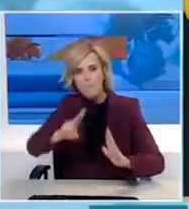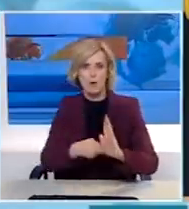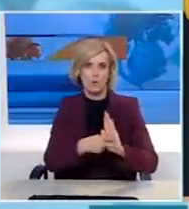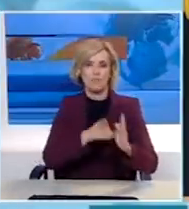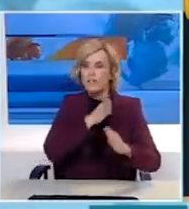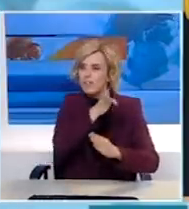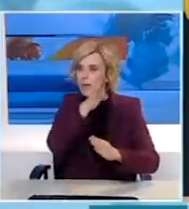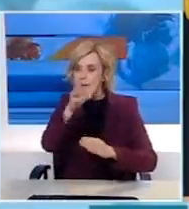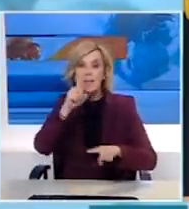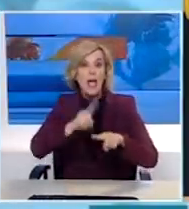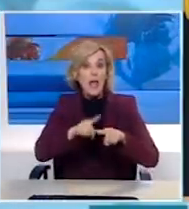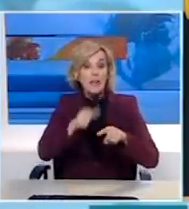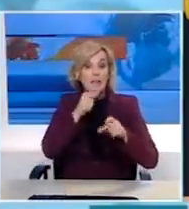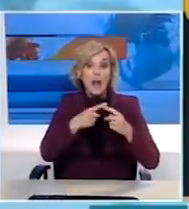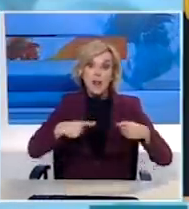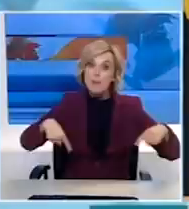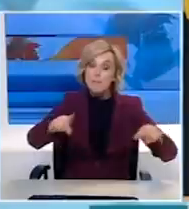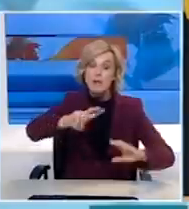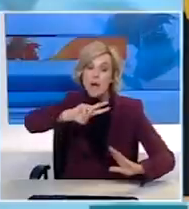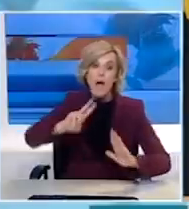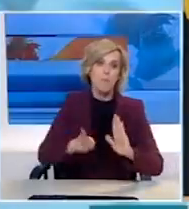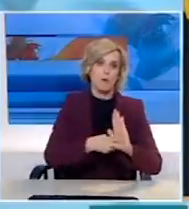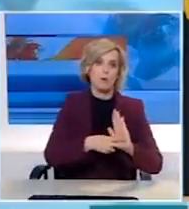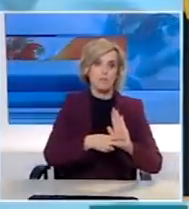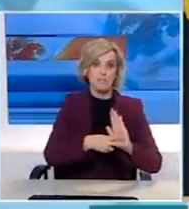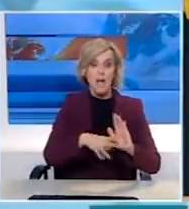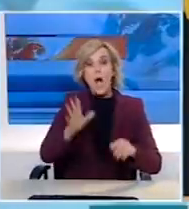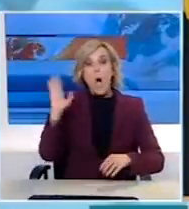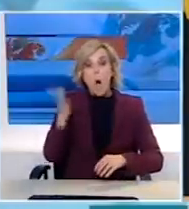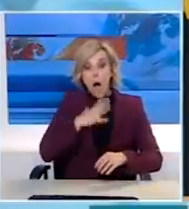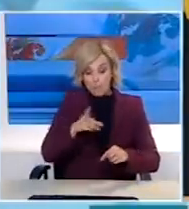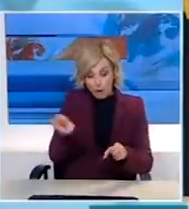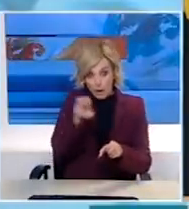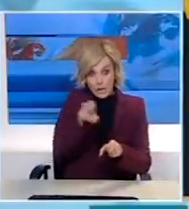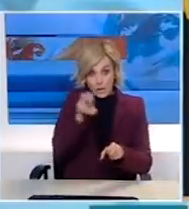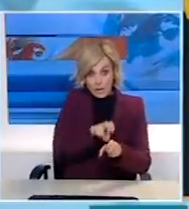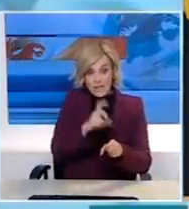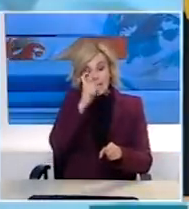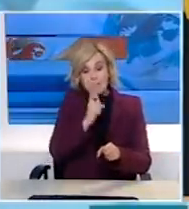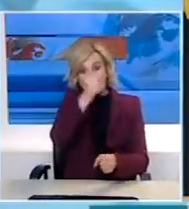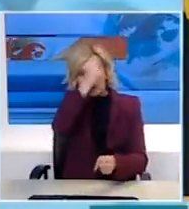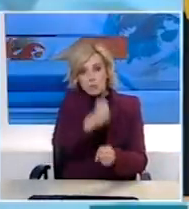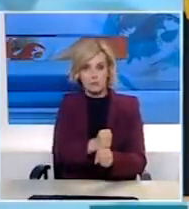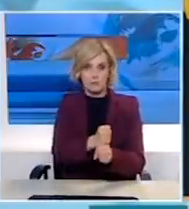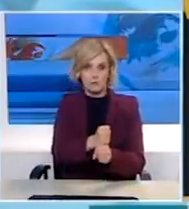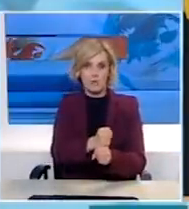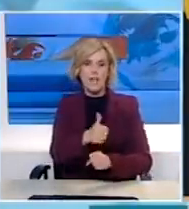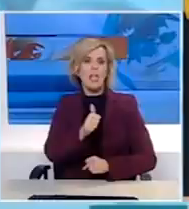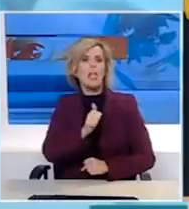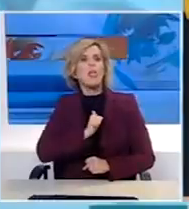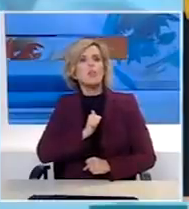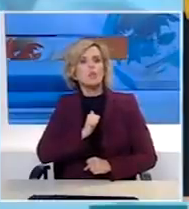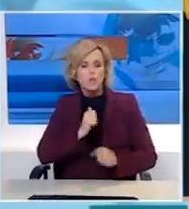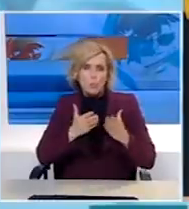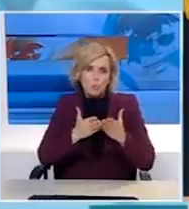ελληνικά λιμάνια και τις με οποιονδήποτε τρόπο αποβίβαση επιβατών από τα σκάφη αυτά από 15 Τρίτου, αλλά και ιδιωτικών πλοίων